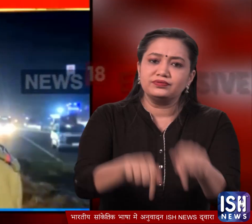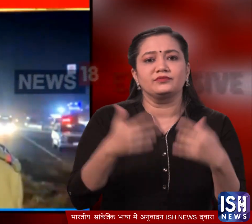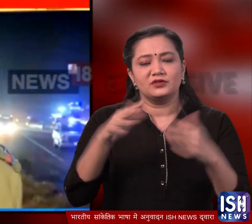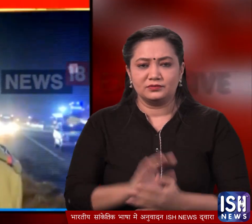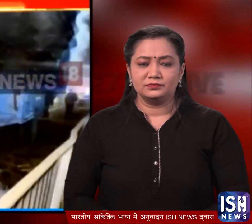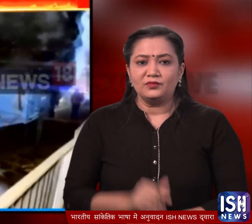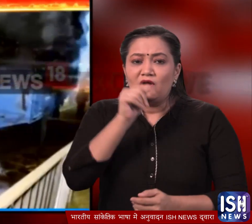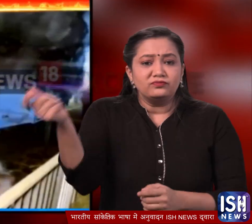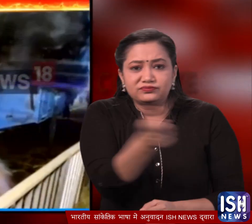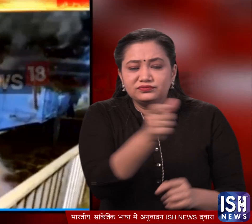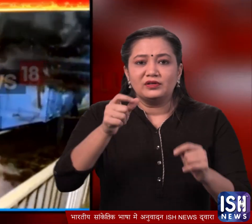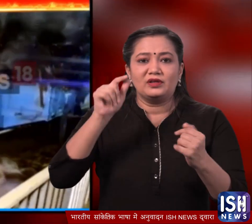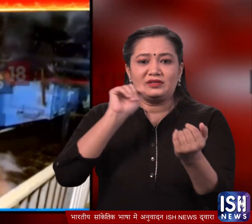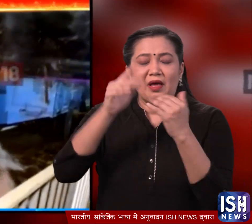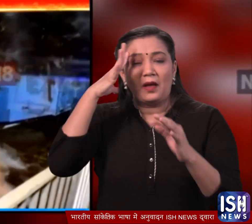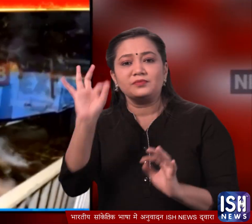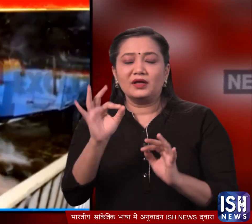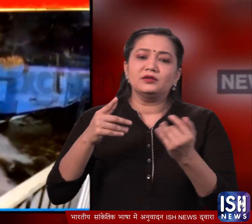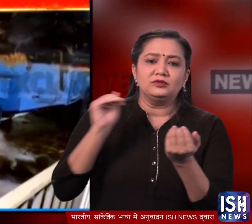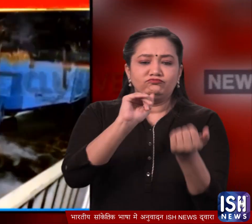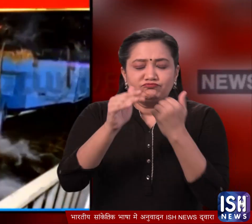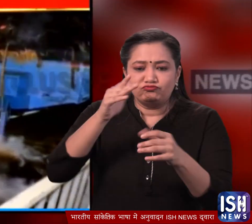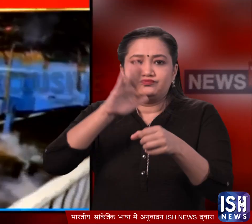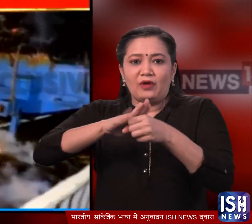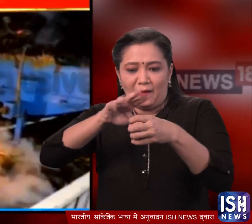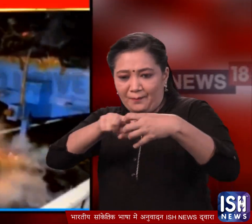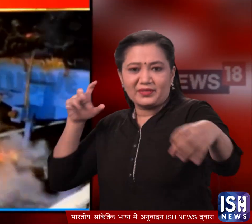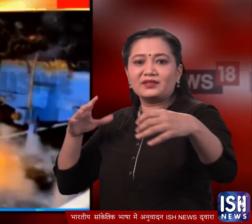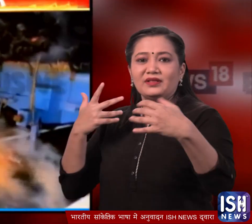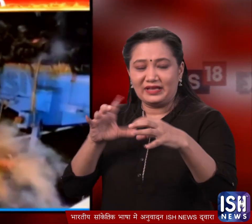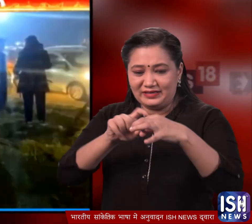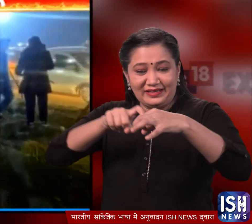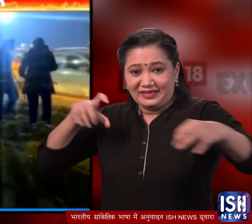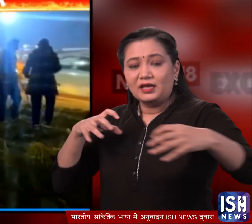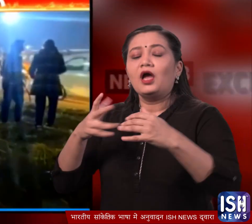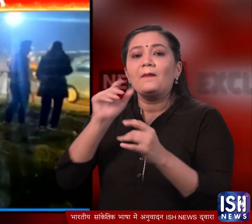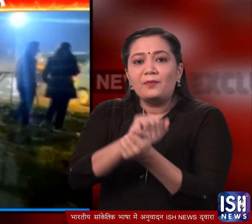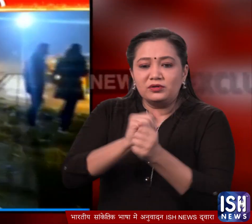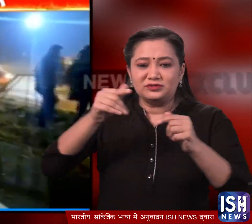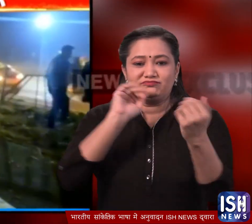आप इमीडिएटली पहुंचे। आग लगते ही उन लोगों ने समझदारी दिखाते हुए ट्रैक्टर को ट्रॉली से अलग कर दिया।